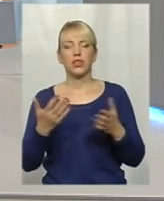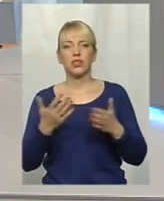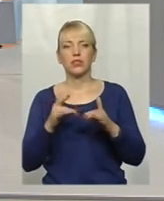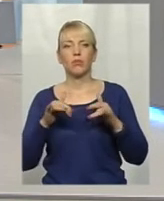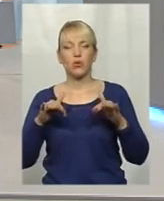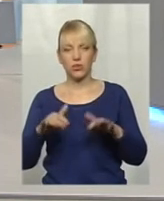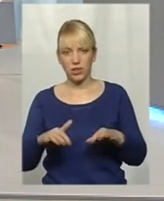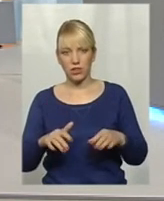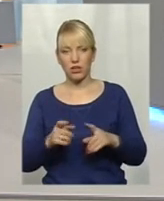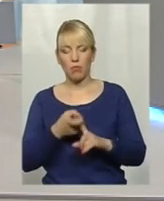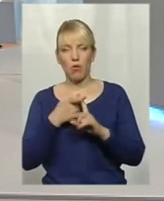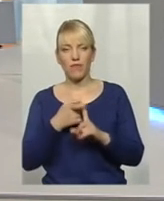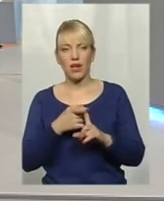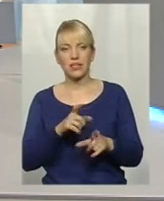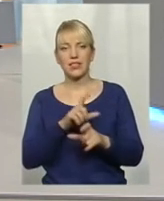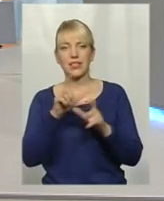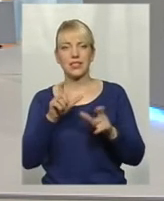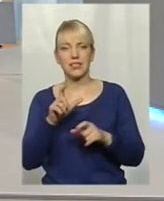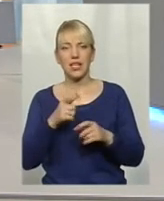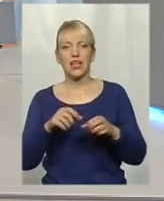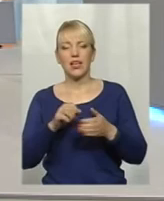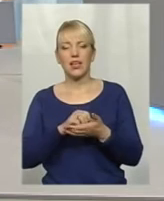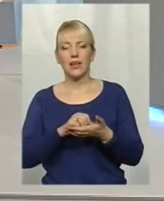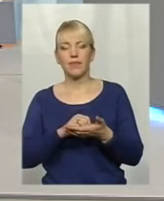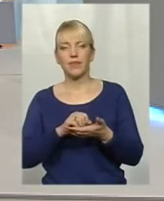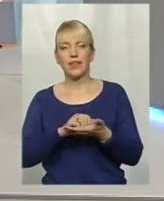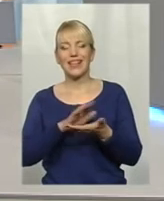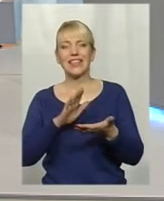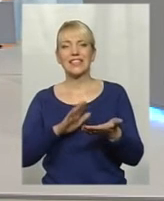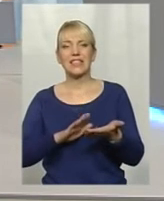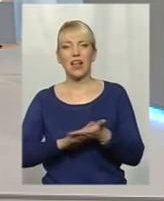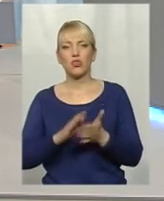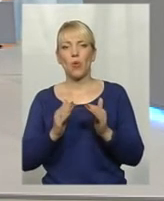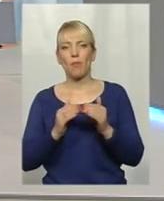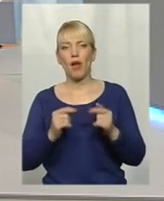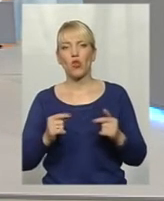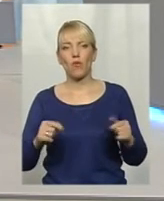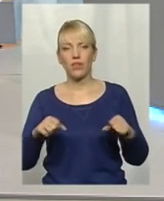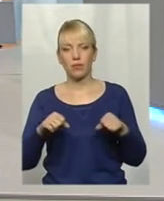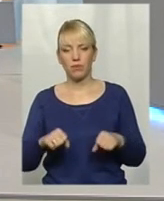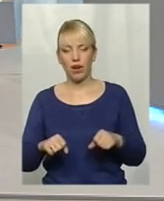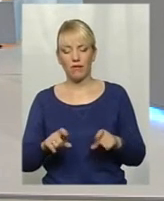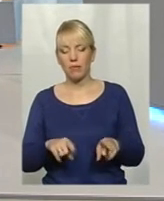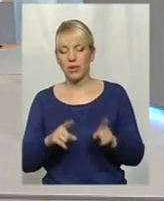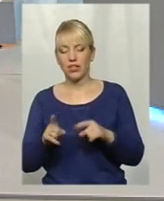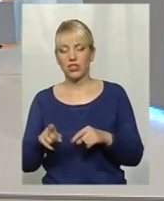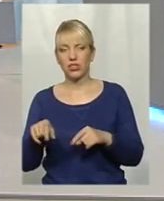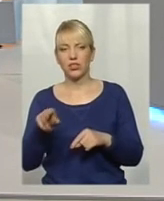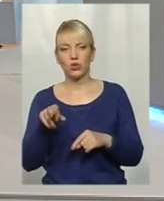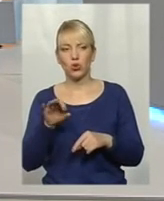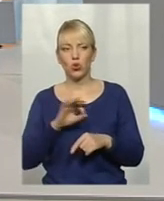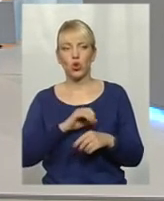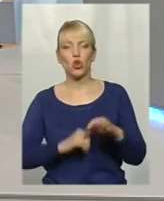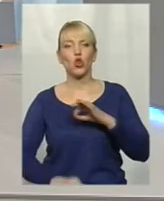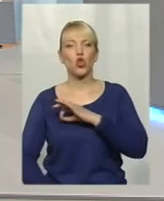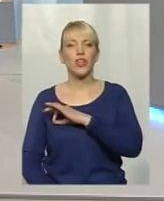процеси, пов'язані з реєстрацією там майнових прав і так далі, перейшли, наприклад, до